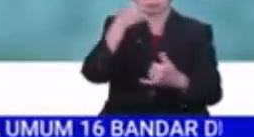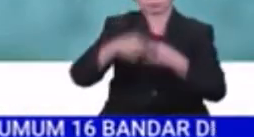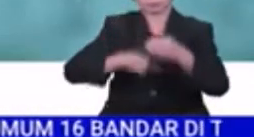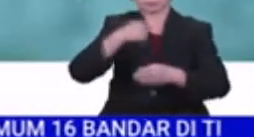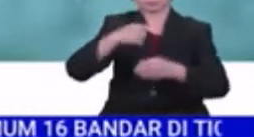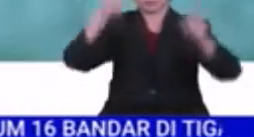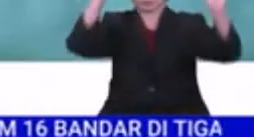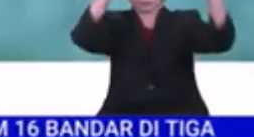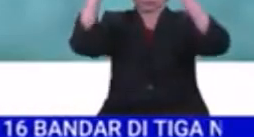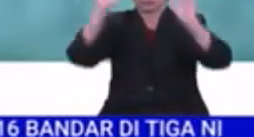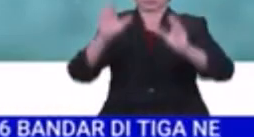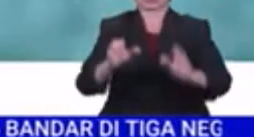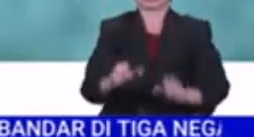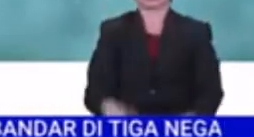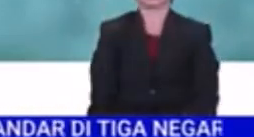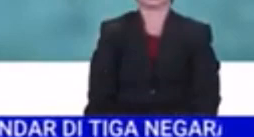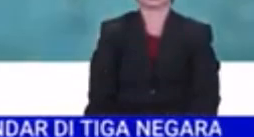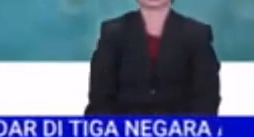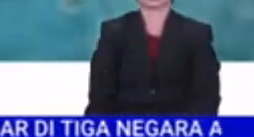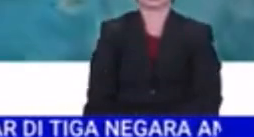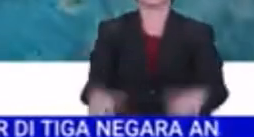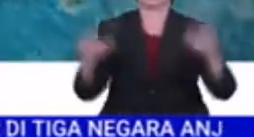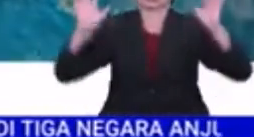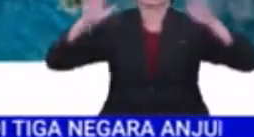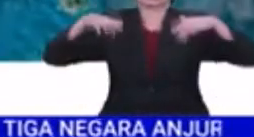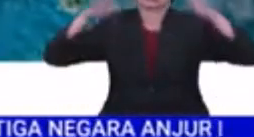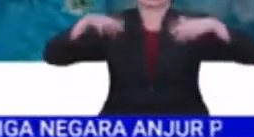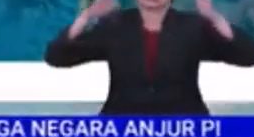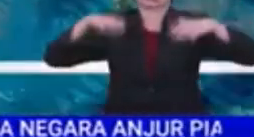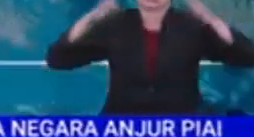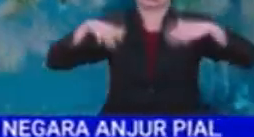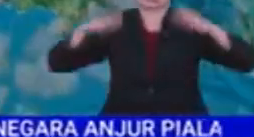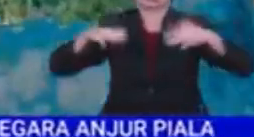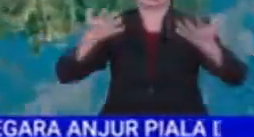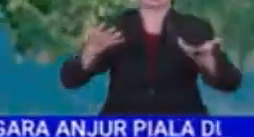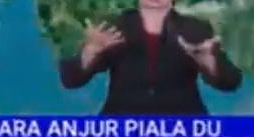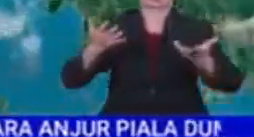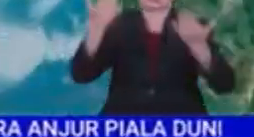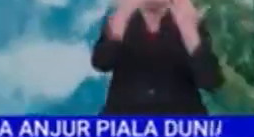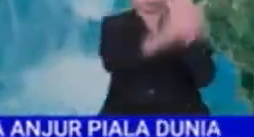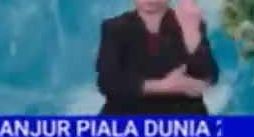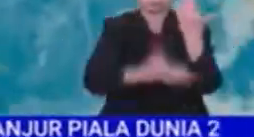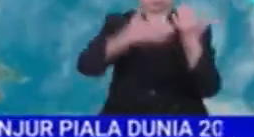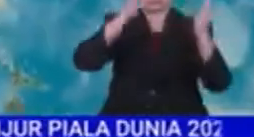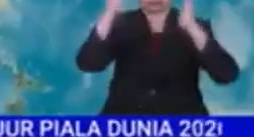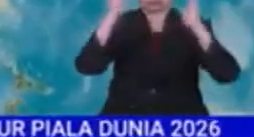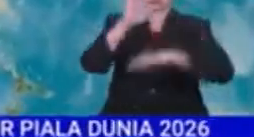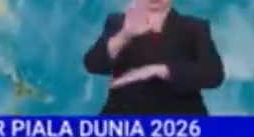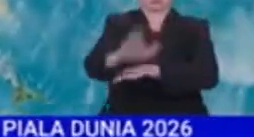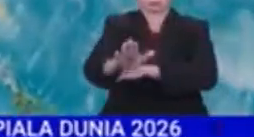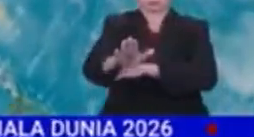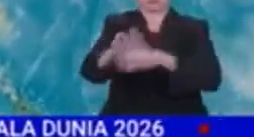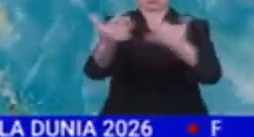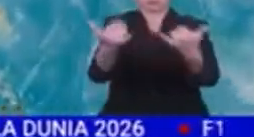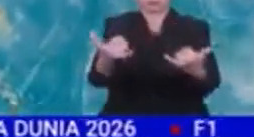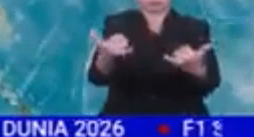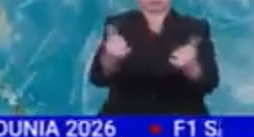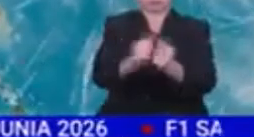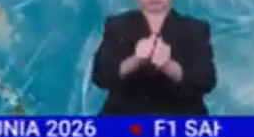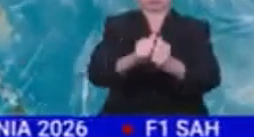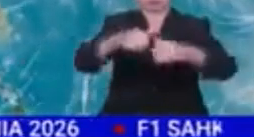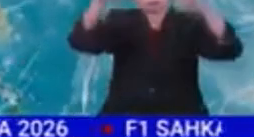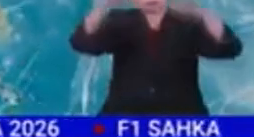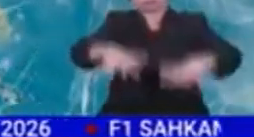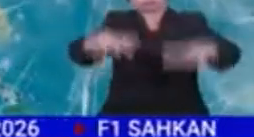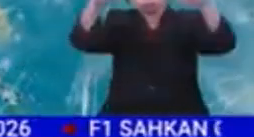cuaca yang terkini Lembah begitulah keadaan cuaca melibatkan Semenanjung Malaysia pada petang ini dengan keadaan